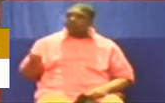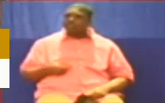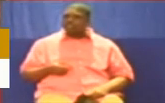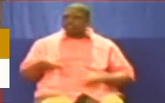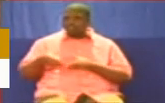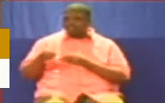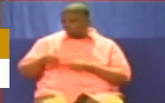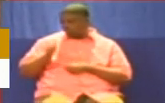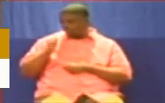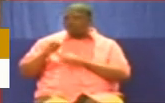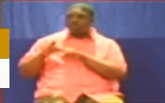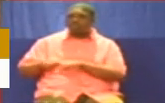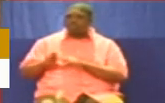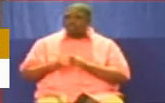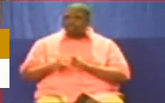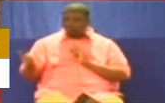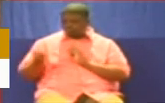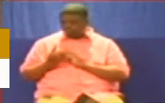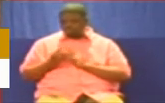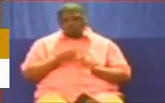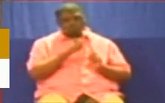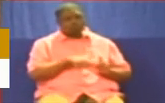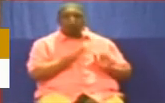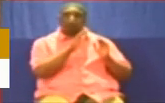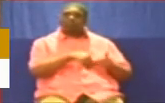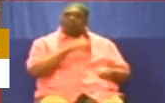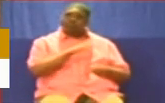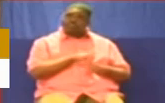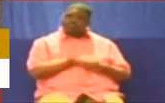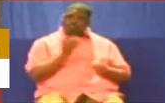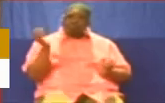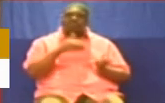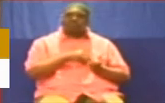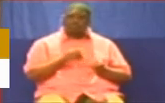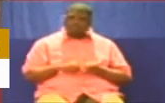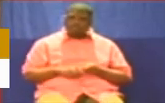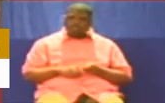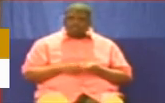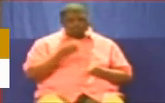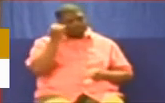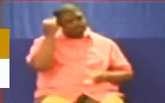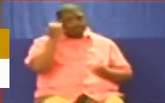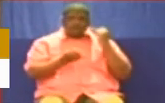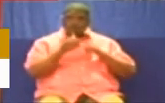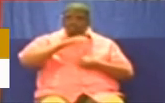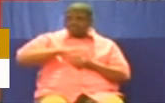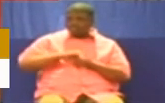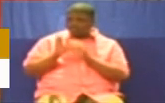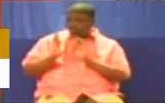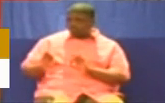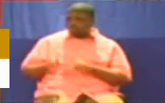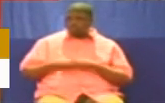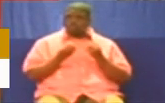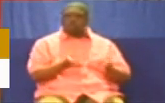jana, tulikutana na wabunge, wengi walihudhuria na walitoa maoni mengi mazuri